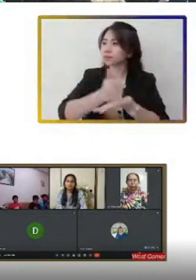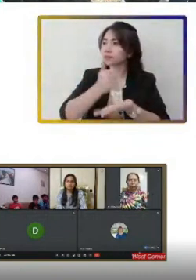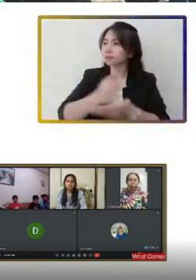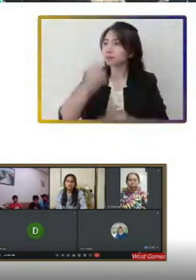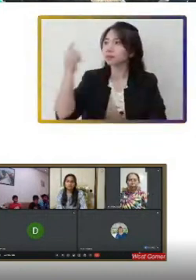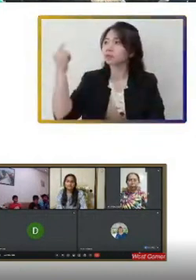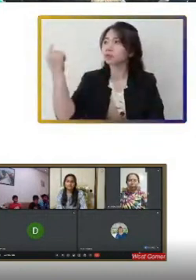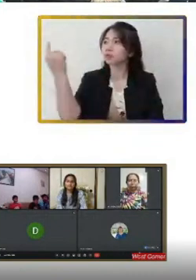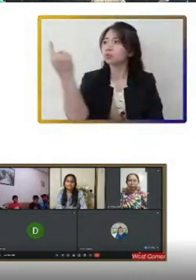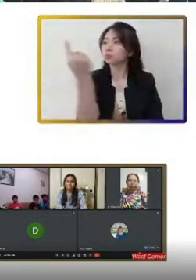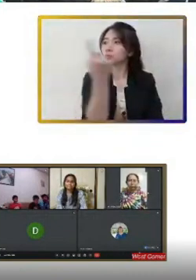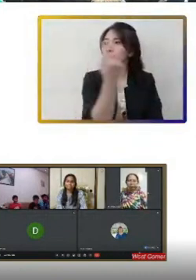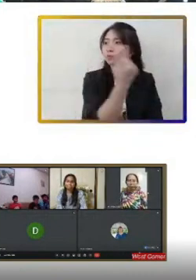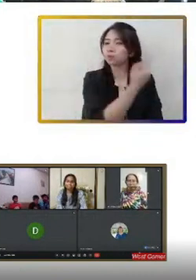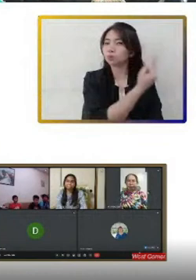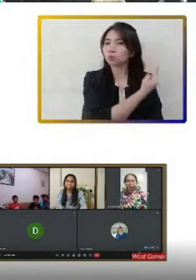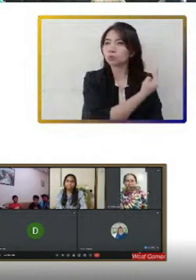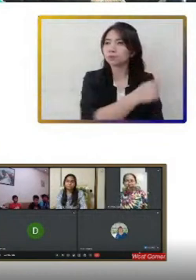Meron din.